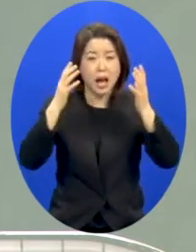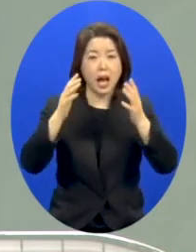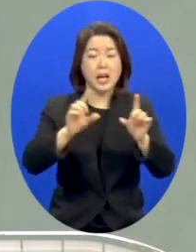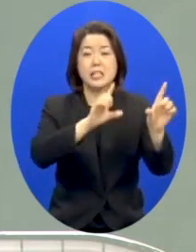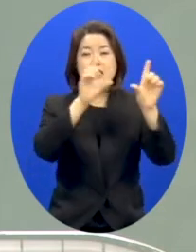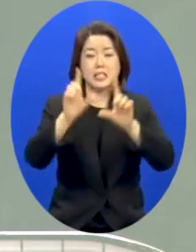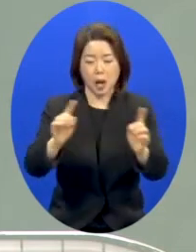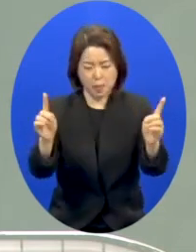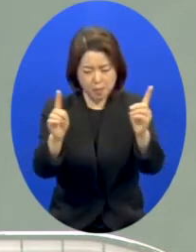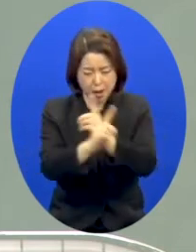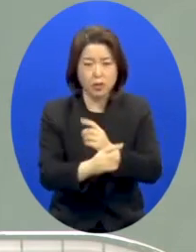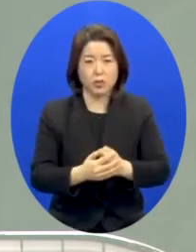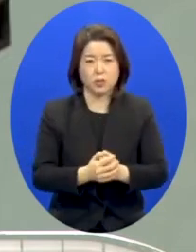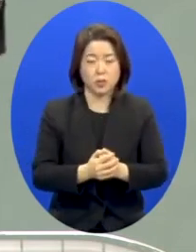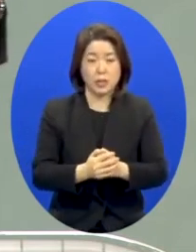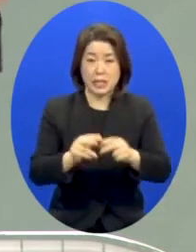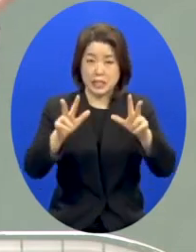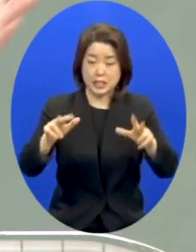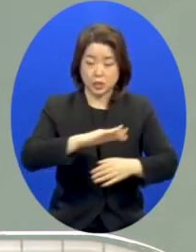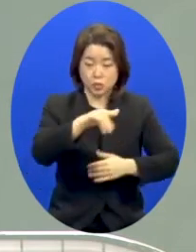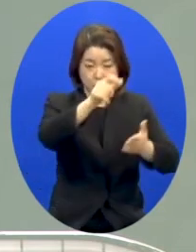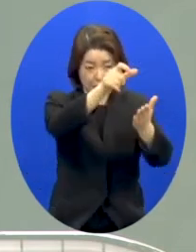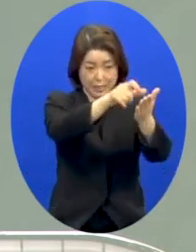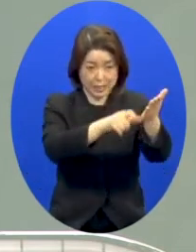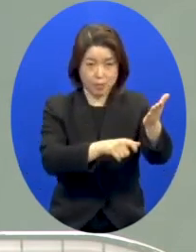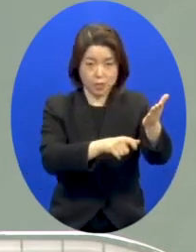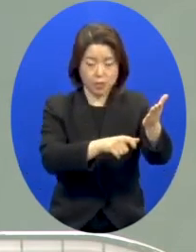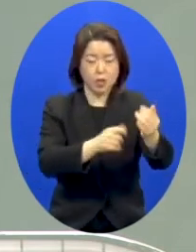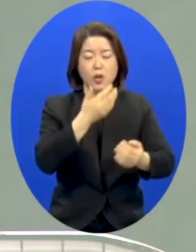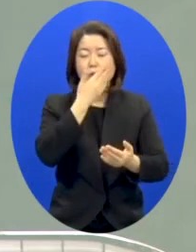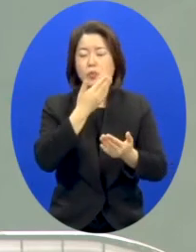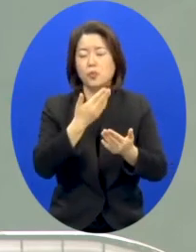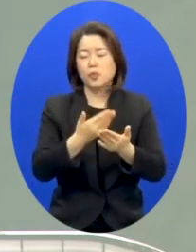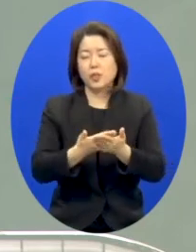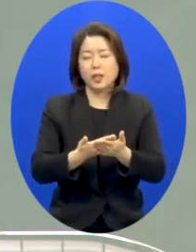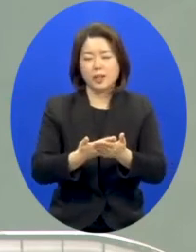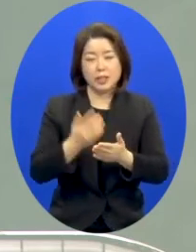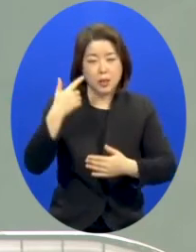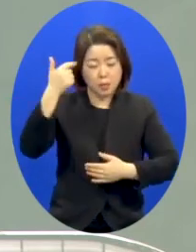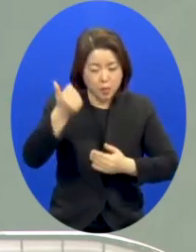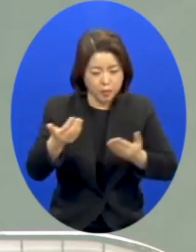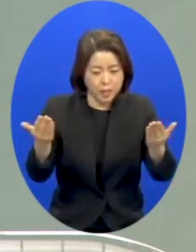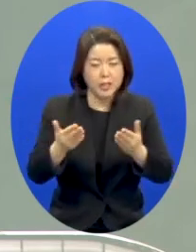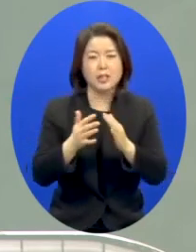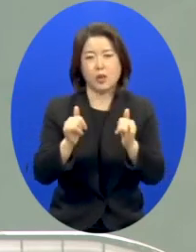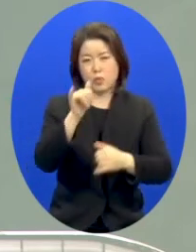우리 갖는게 아주 참 귀한 사역을 하시는 목사님 이십니다